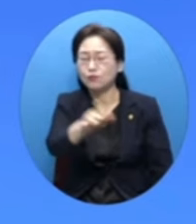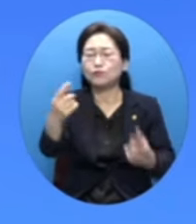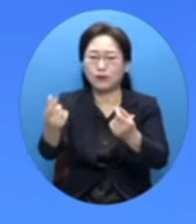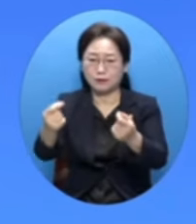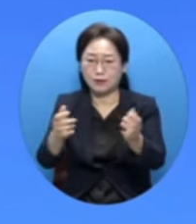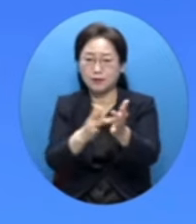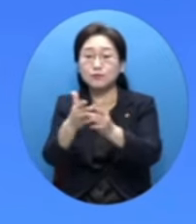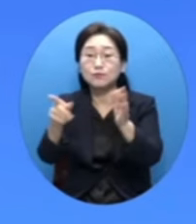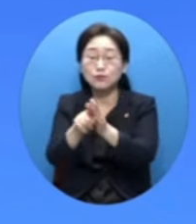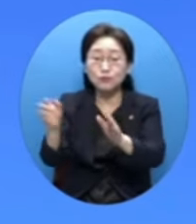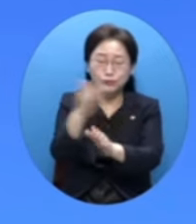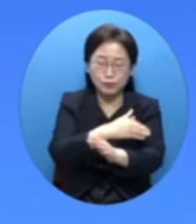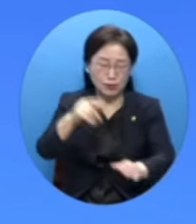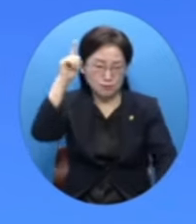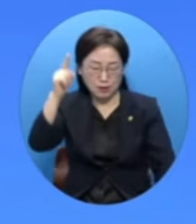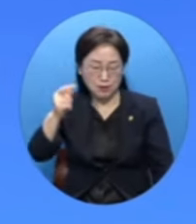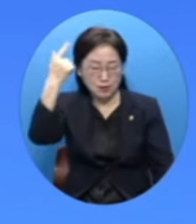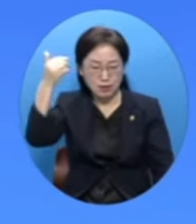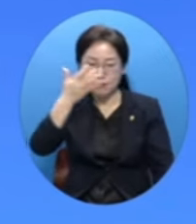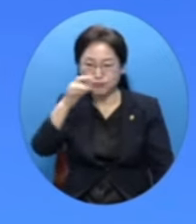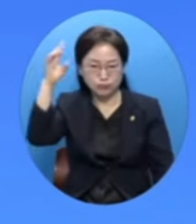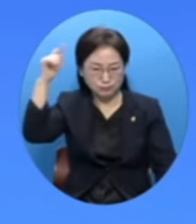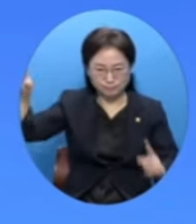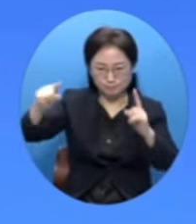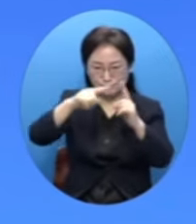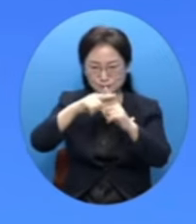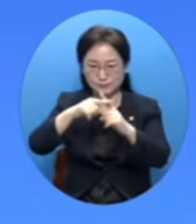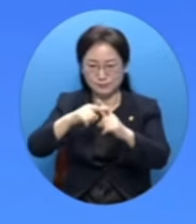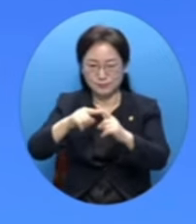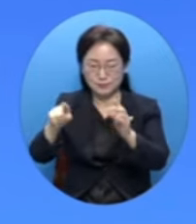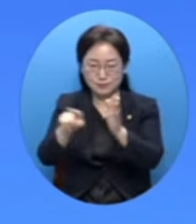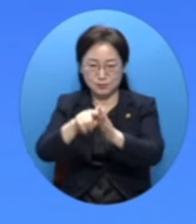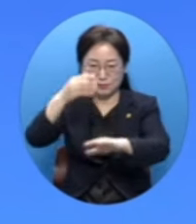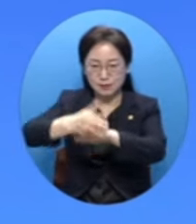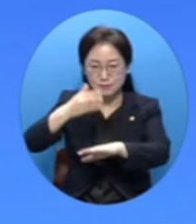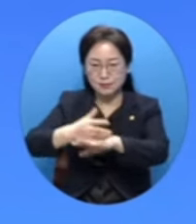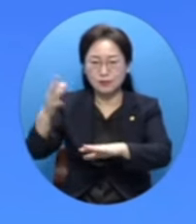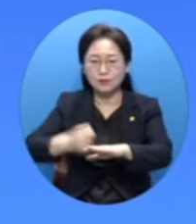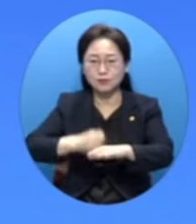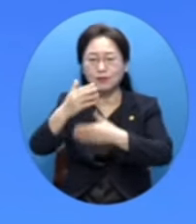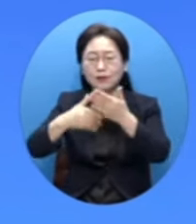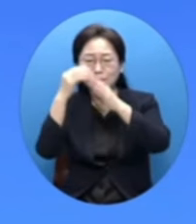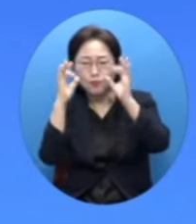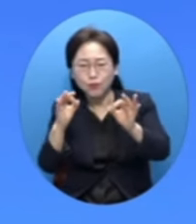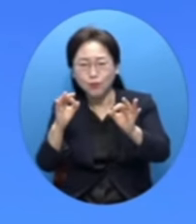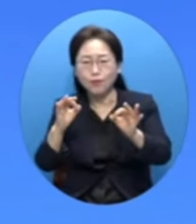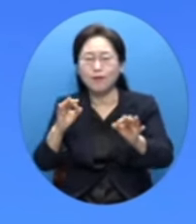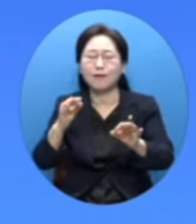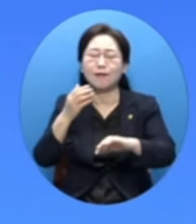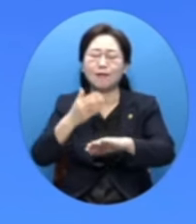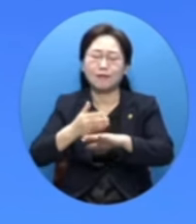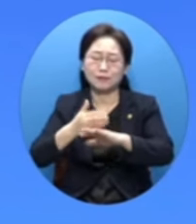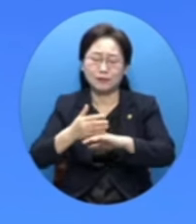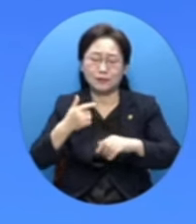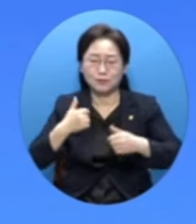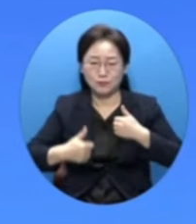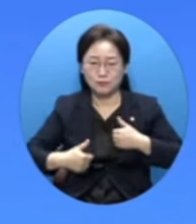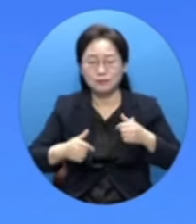절대 긍정 절대 감사로 무장해서 하나님이 기뻐하시는 삶을 살아가는 우리 모두가 되어야 할 것입니다.